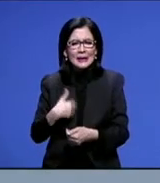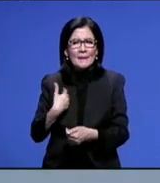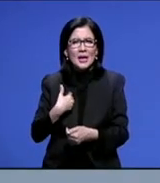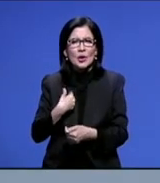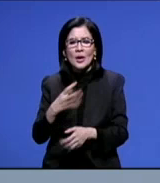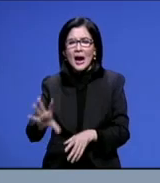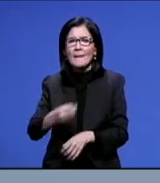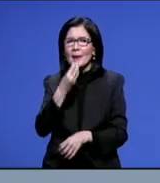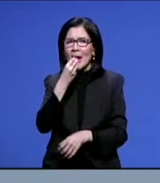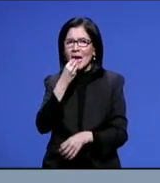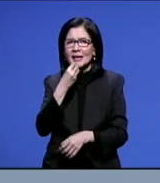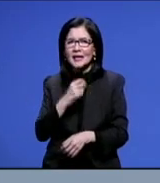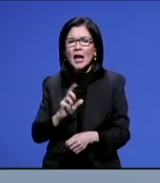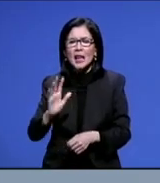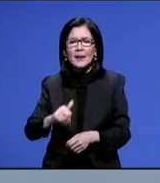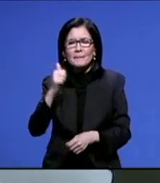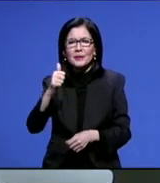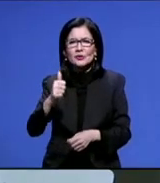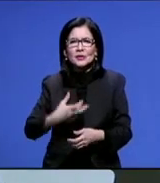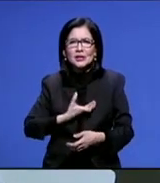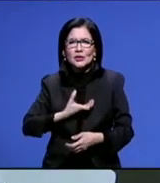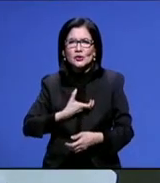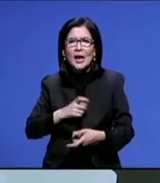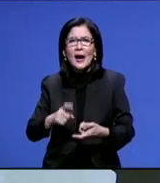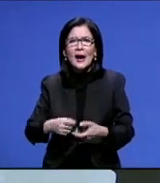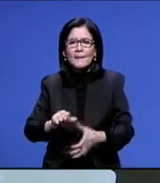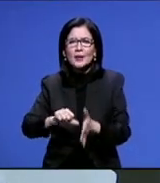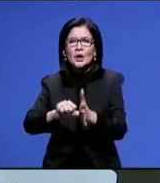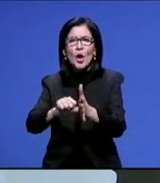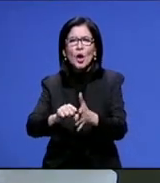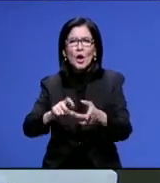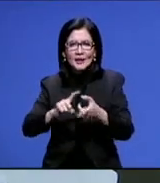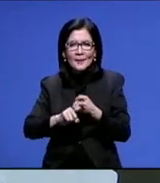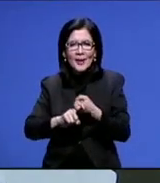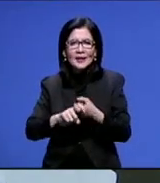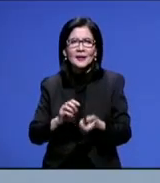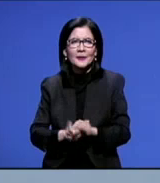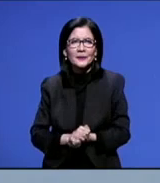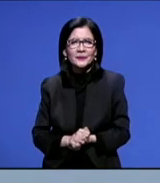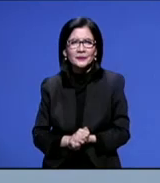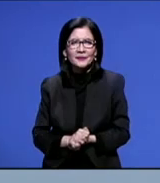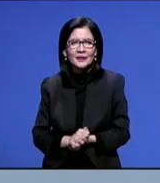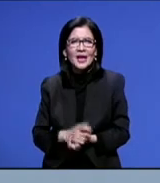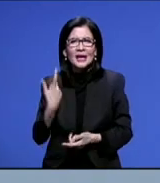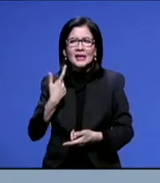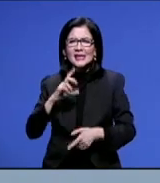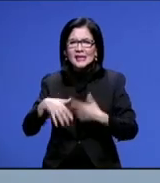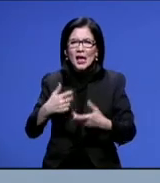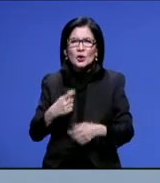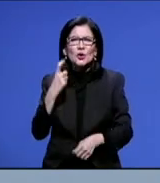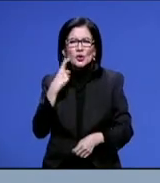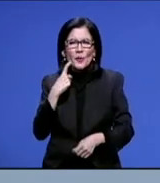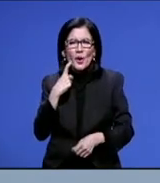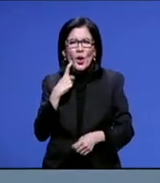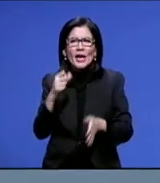tersedia. Bahkan, semakin banyak semut yang terperangkap, semakin banyak semut lainnya yang mencoba menolong temannya